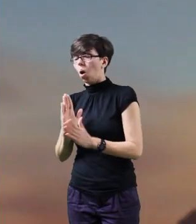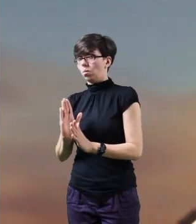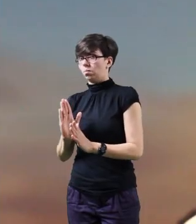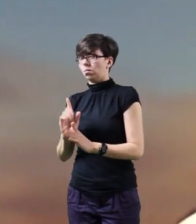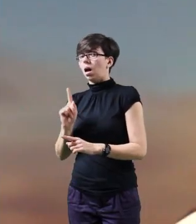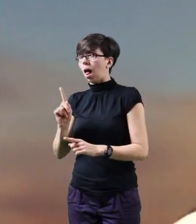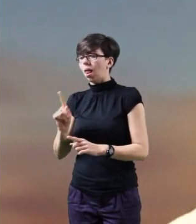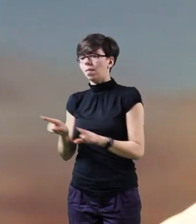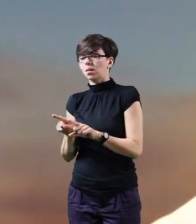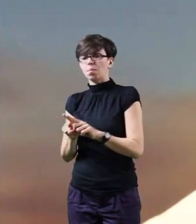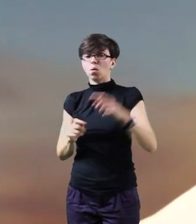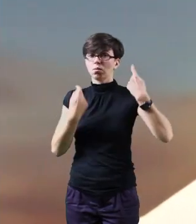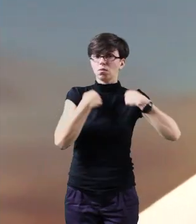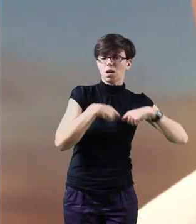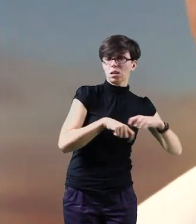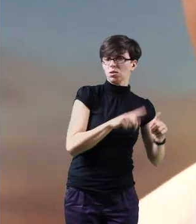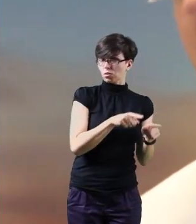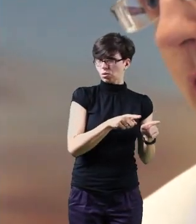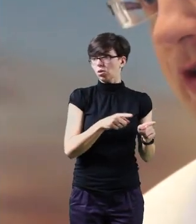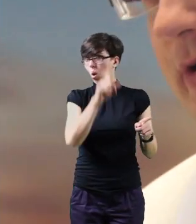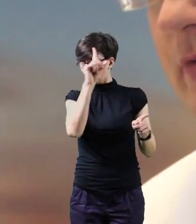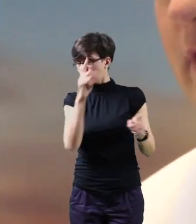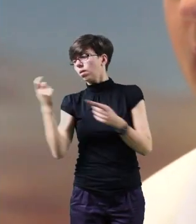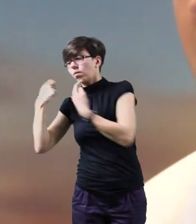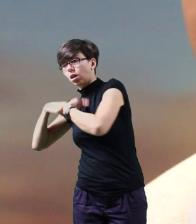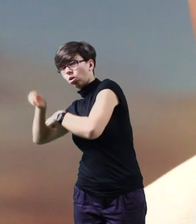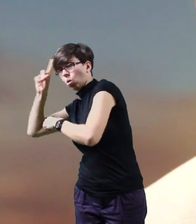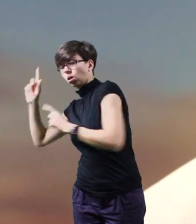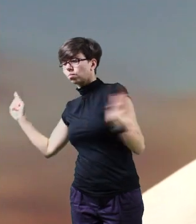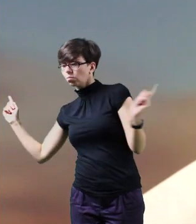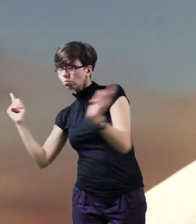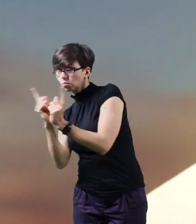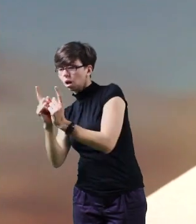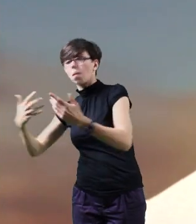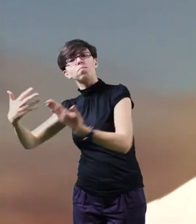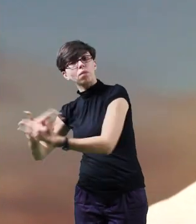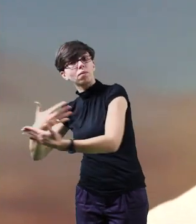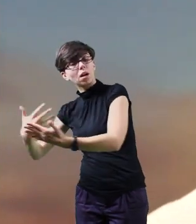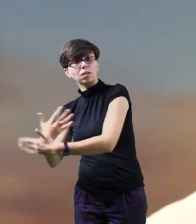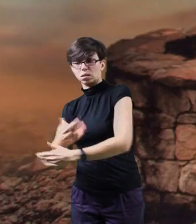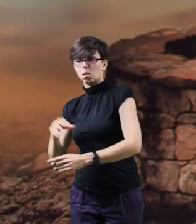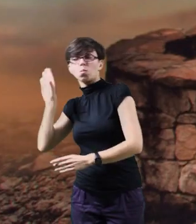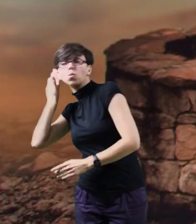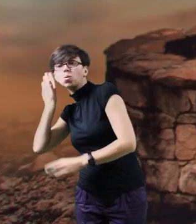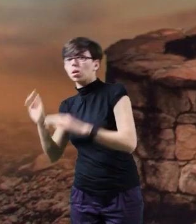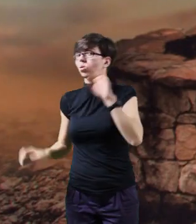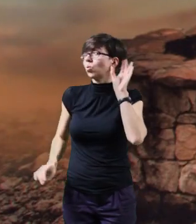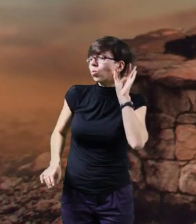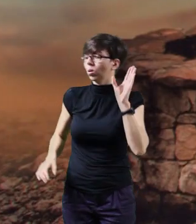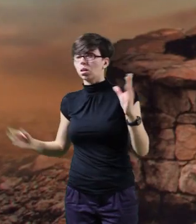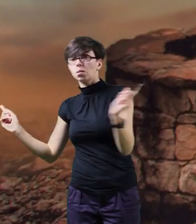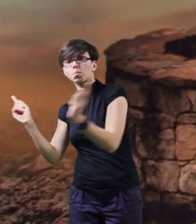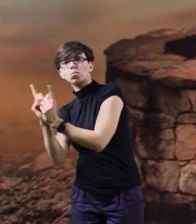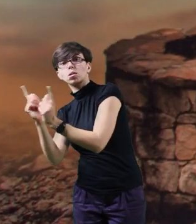do picia aby się umyć nakarmić bydło napoić bydło przychodzili też pogadać zwyczajnie